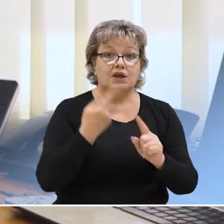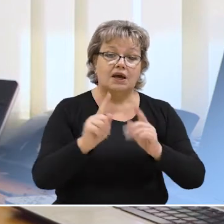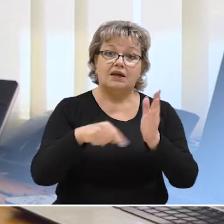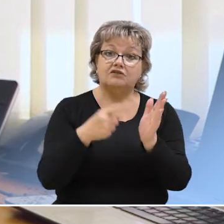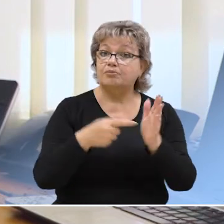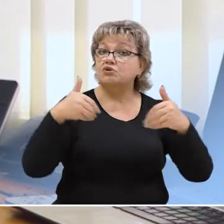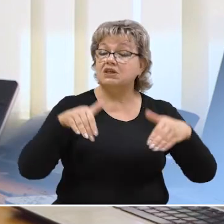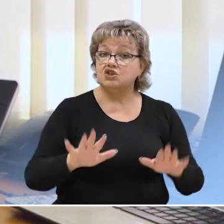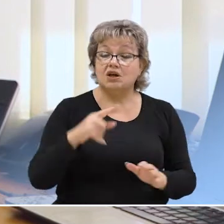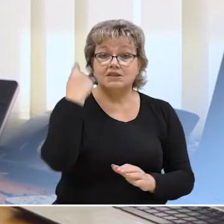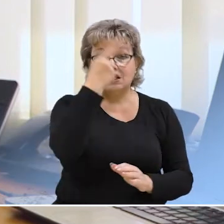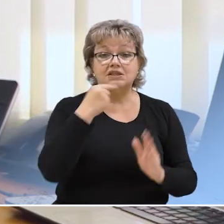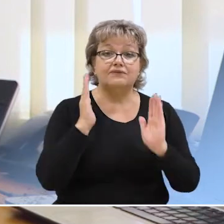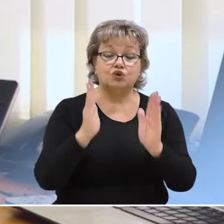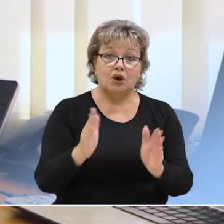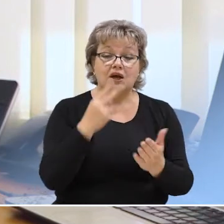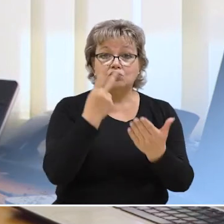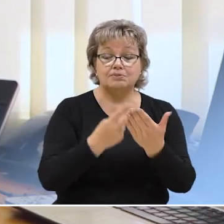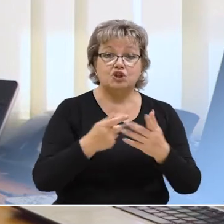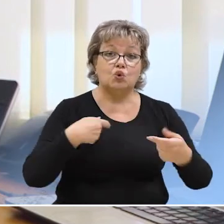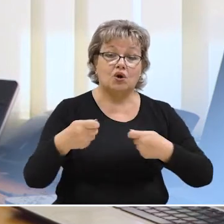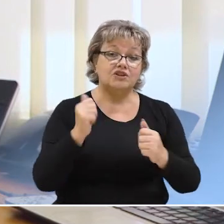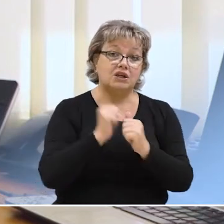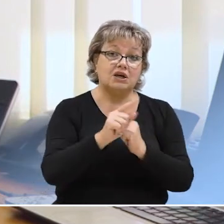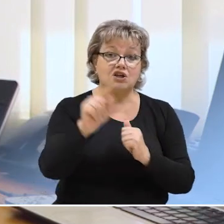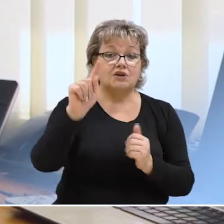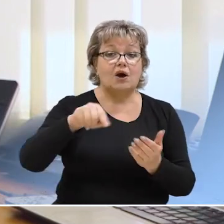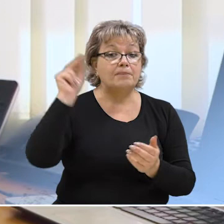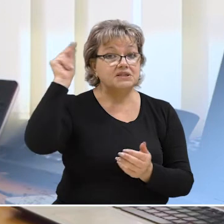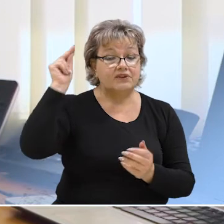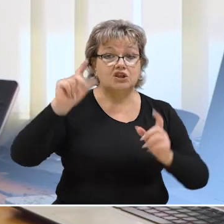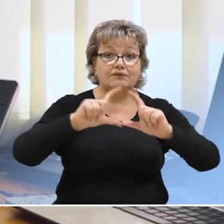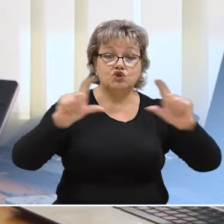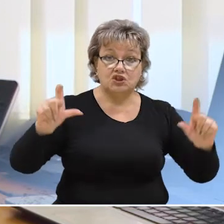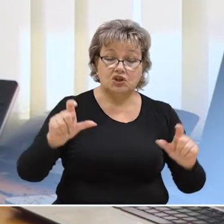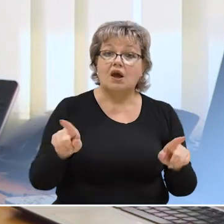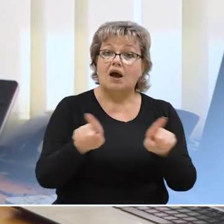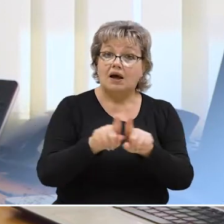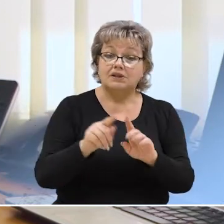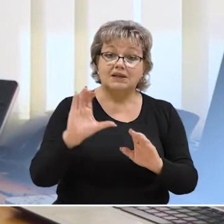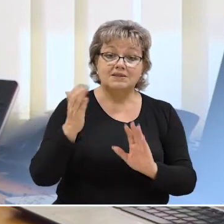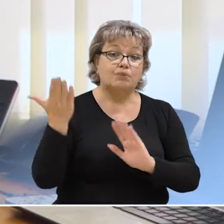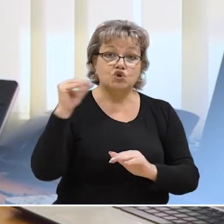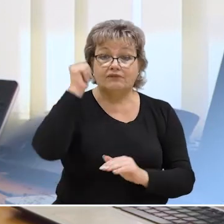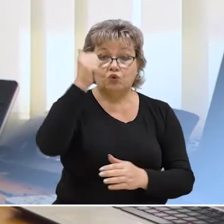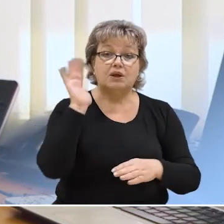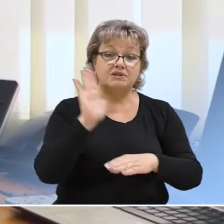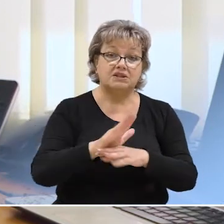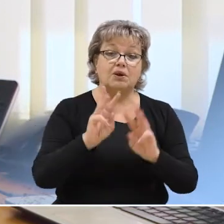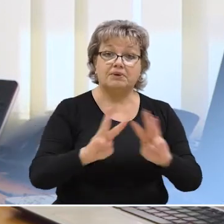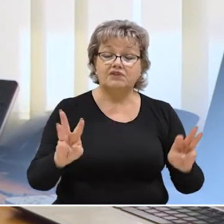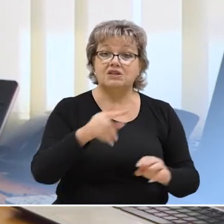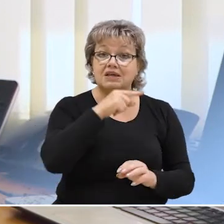2019 года этот вопрос решался индивидуально на усмотрение руководителя каждого образовательного учреждения. Однако с прошлого